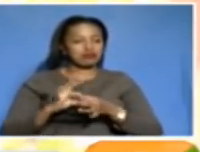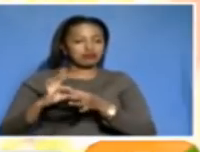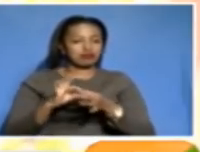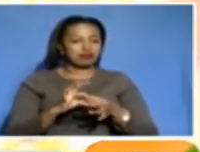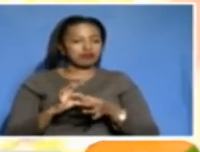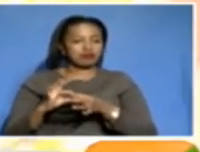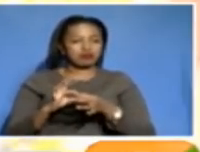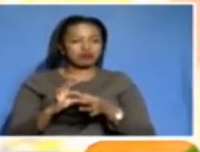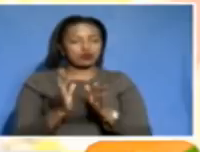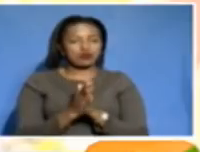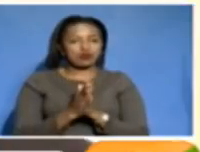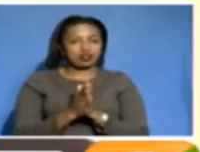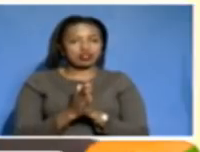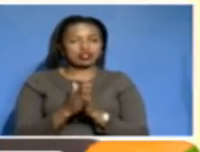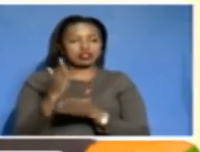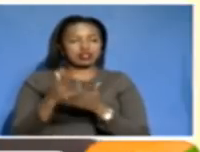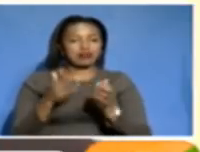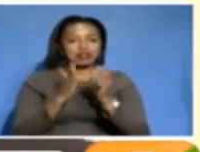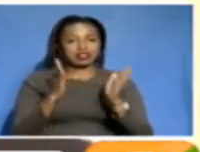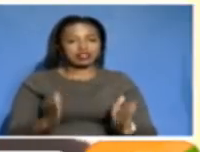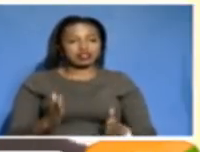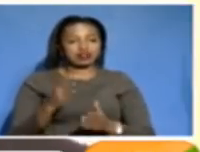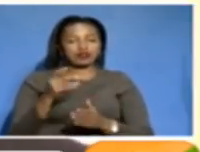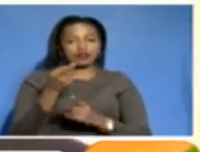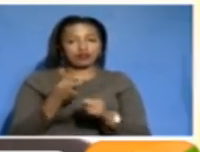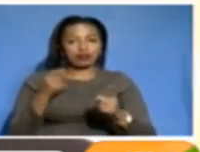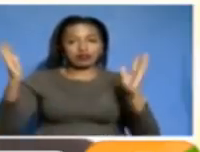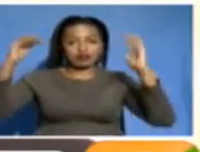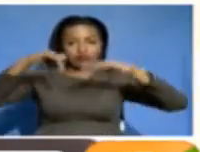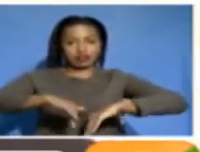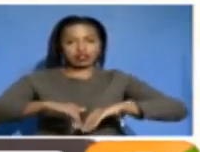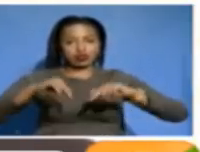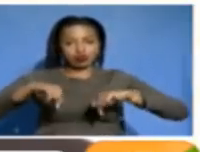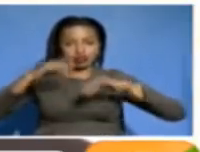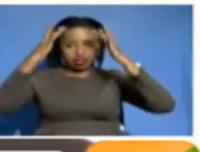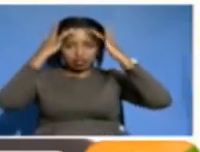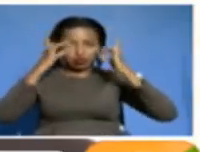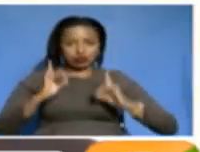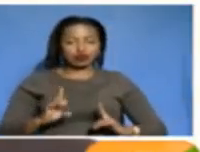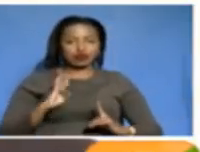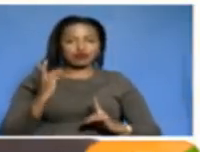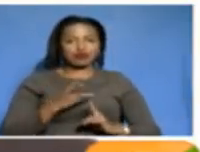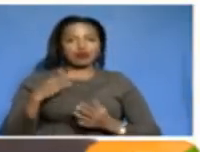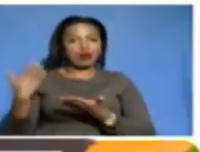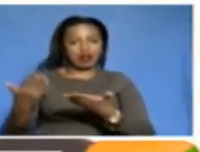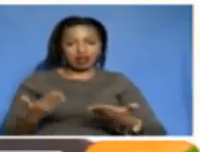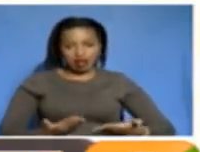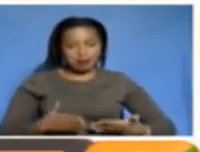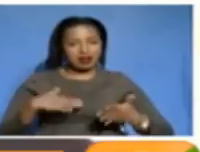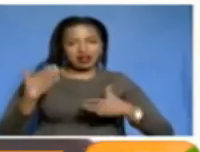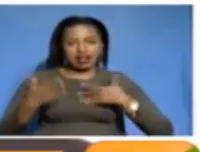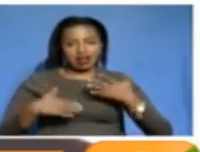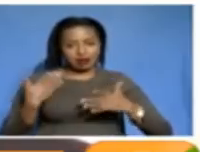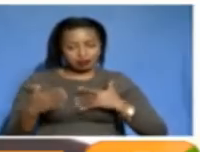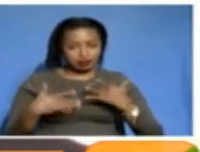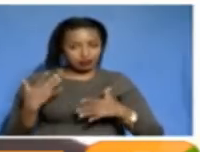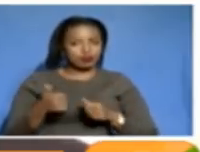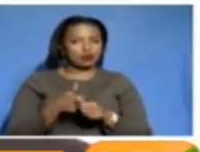kutoka mkoa wa Rift Valley. Hatua hii ya leo tunaipokea na mikono yote miwili,